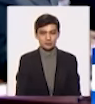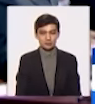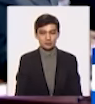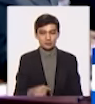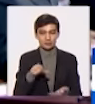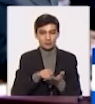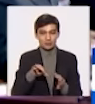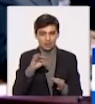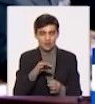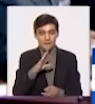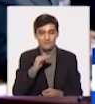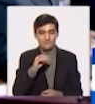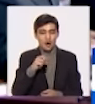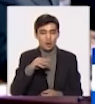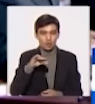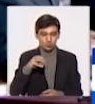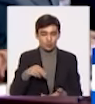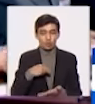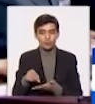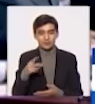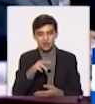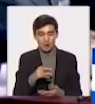қатысы жоқ, шетелдік валютаны сатып алу операцияларын